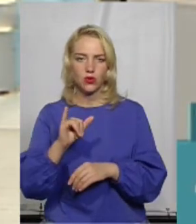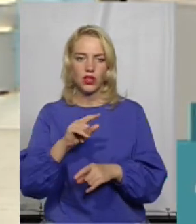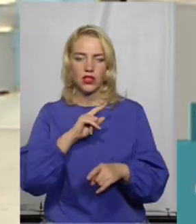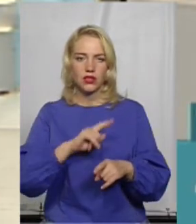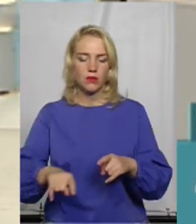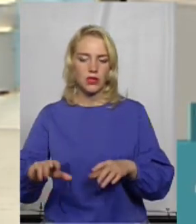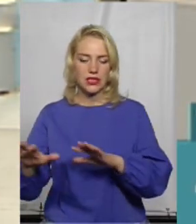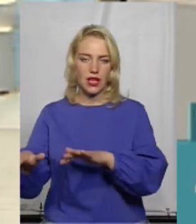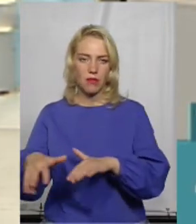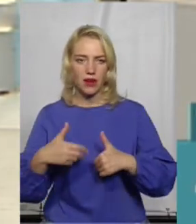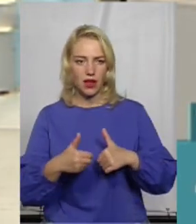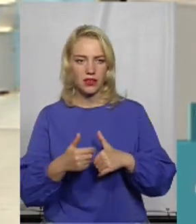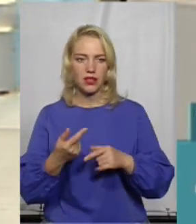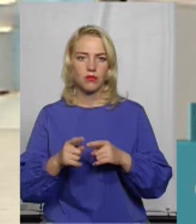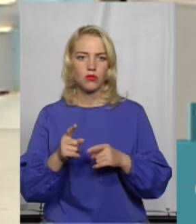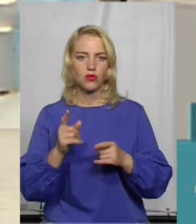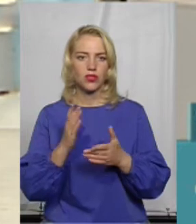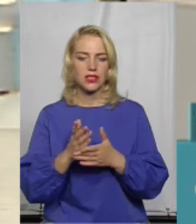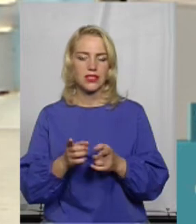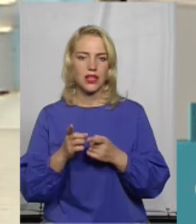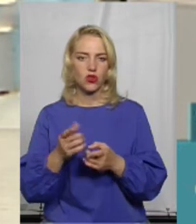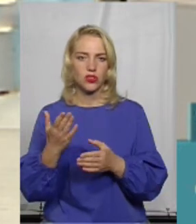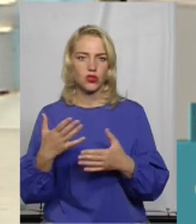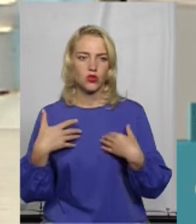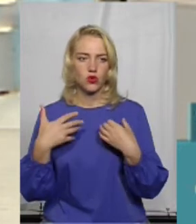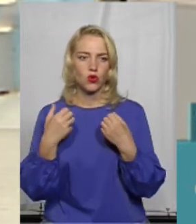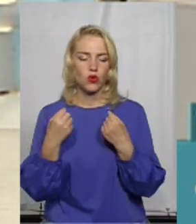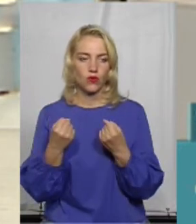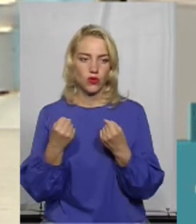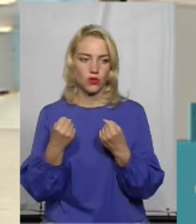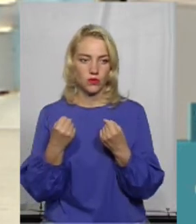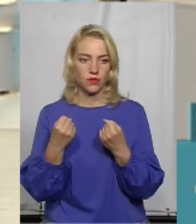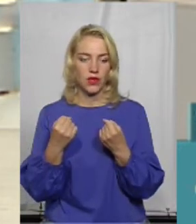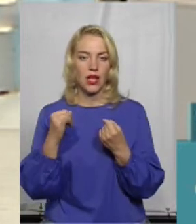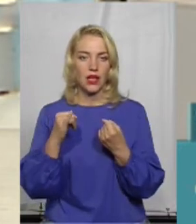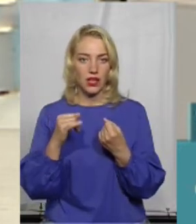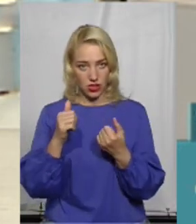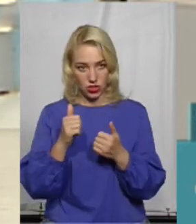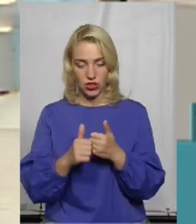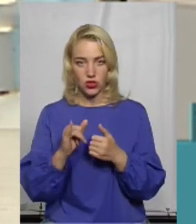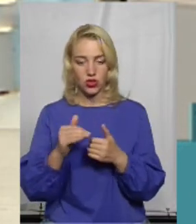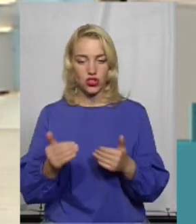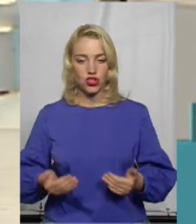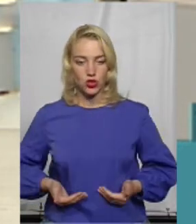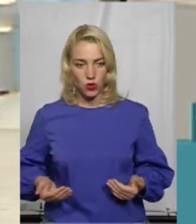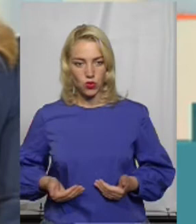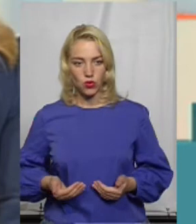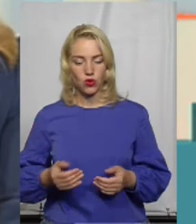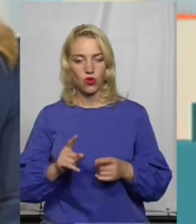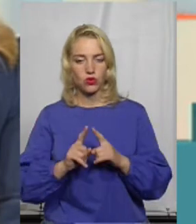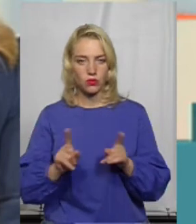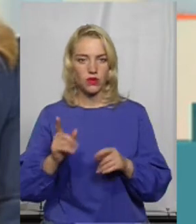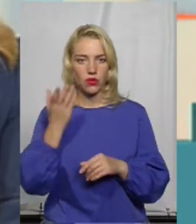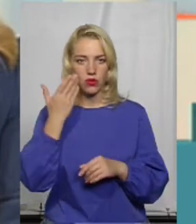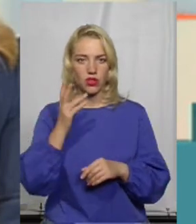тієї сім'ї забрати, бо є загроза її здоров'ю, а дуже часто і життю. Особливо це, коли